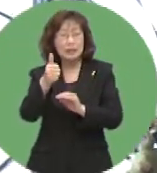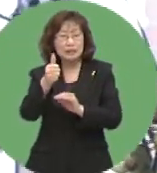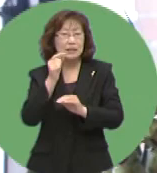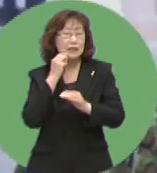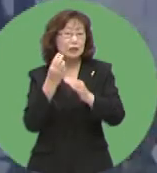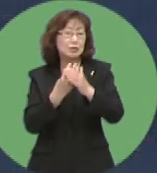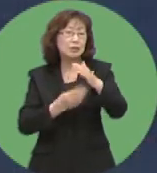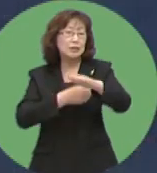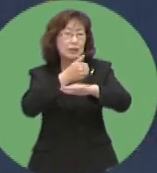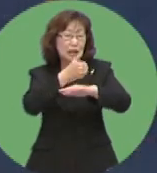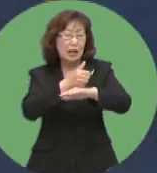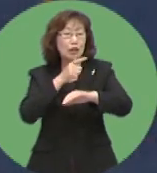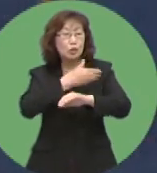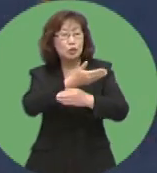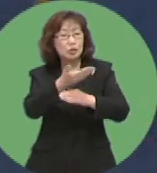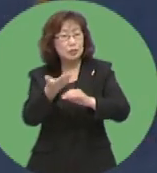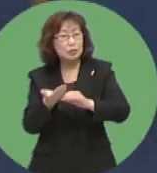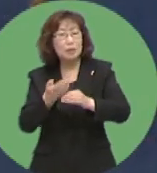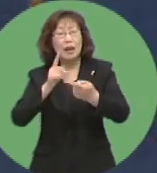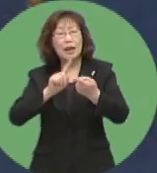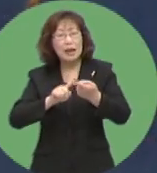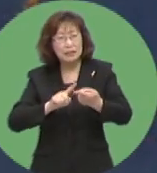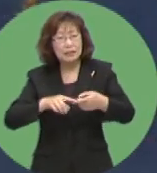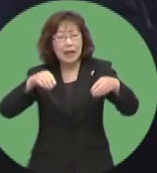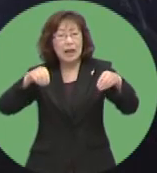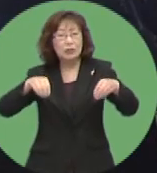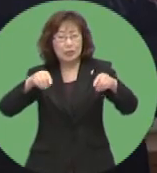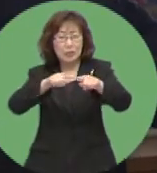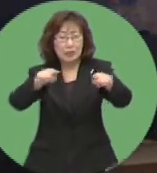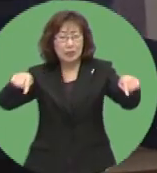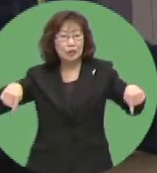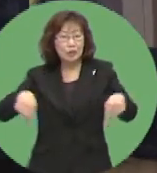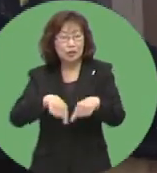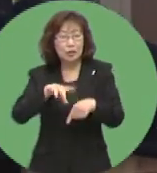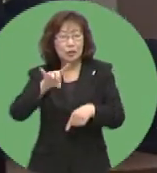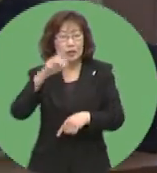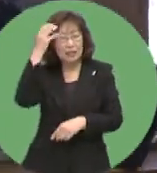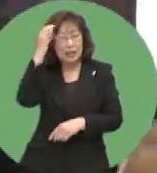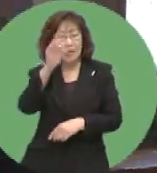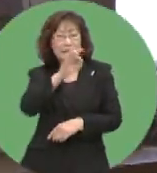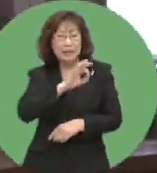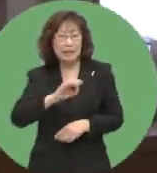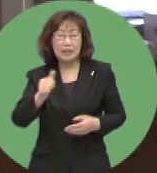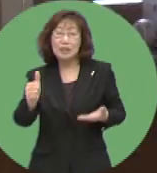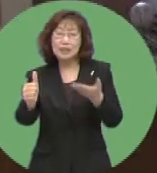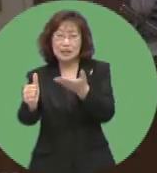から徳島ならではの藍染の表彰状と記念品が手渡されました